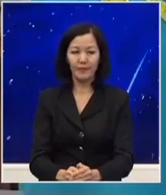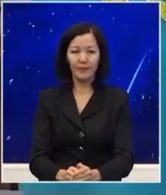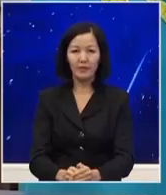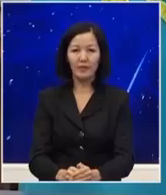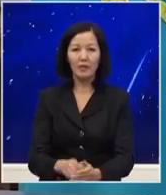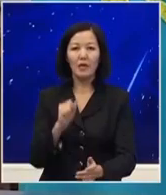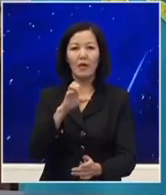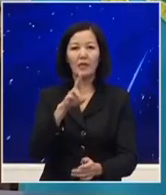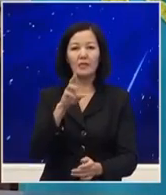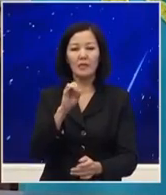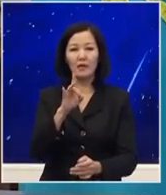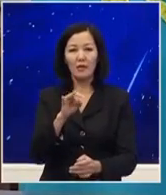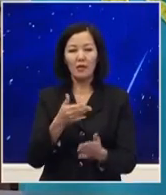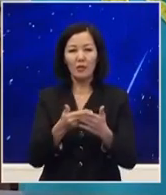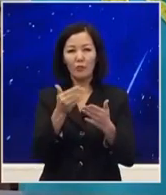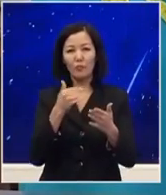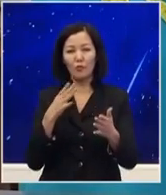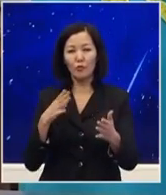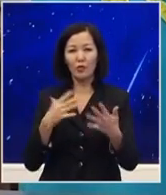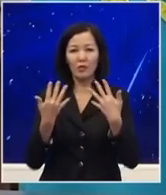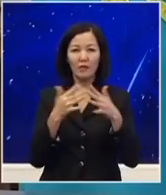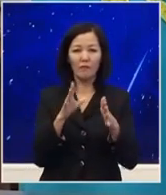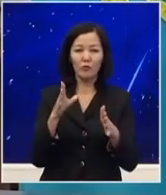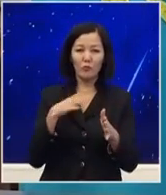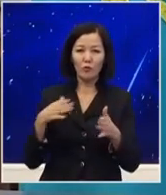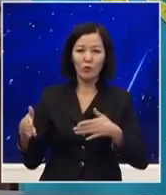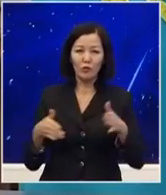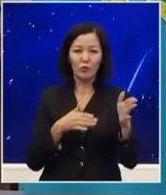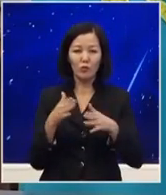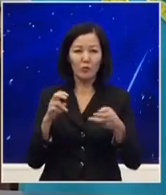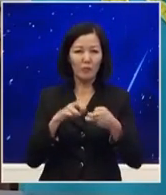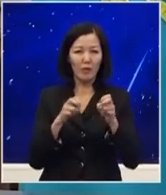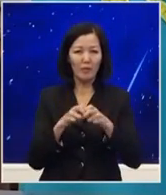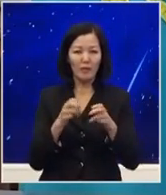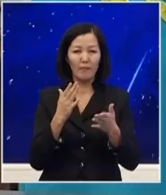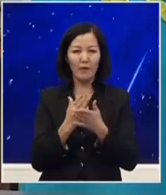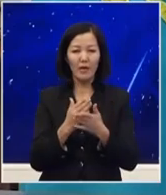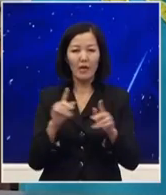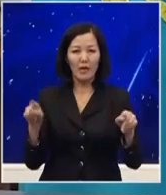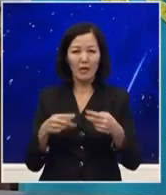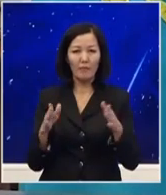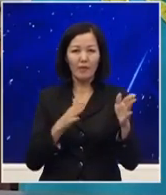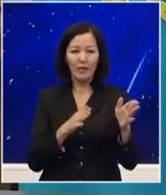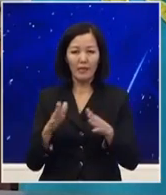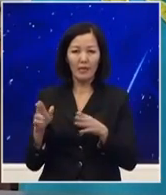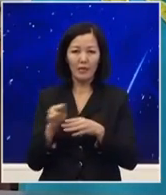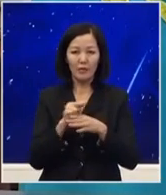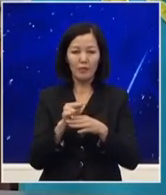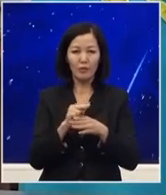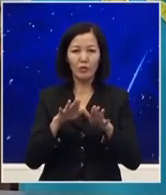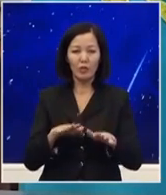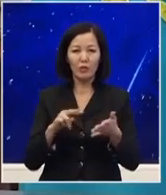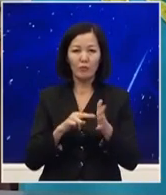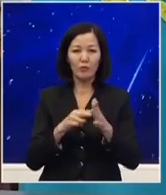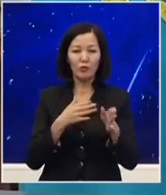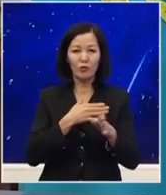Асқар Ұзақбайұлы ол жерде бұрын совхоз болған, бірақ жолдың жағдайы мәз емес, қалпына келтіреміз. Жергілікті бюджет қаржысына жасалады,